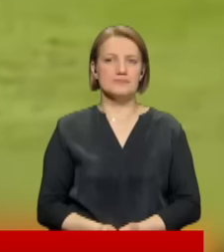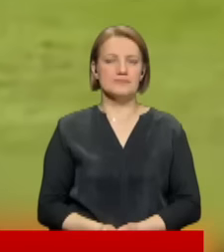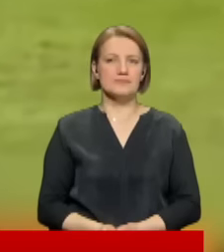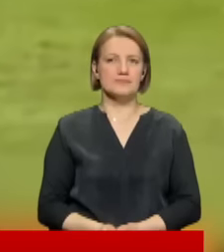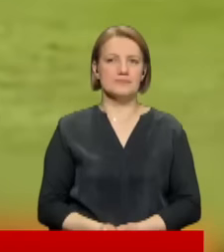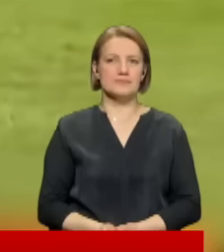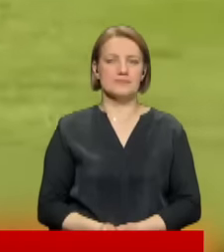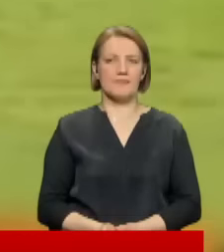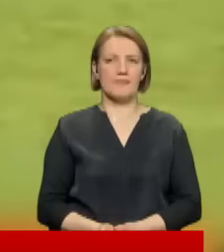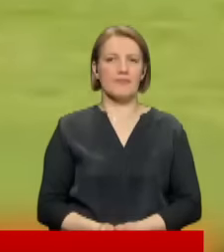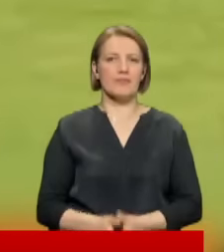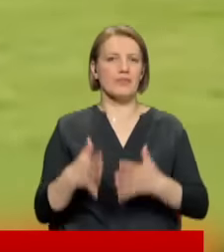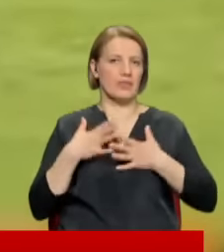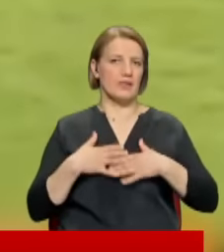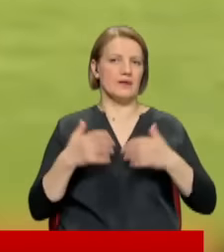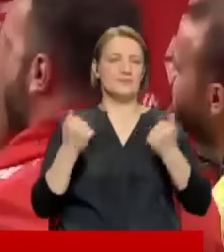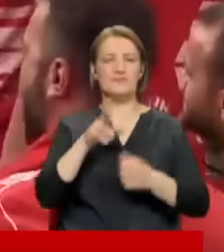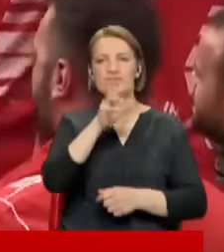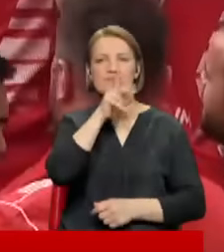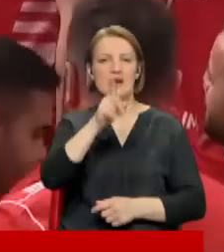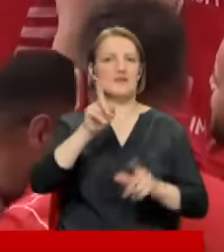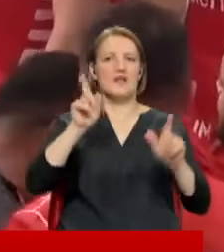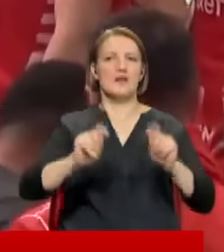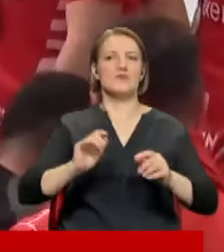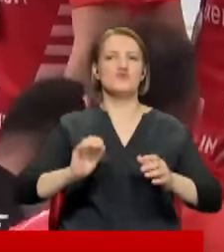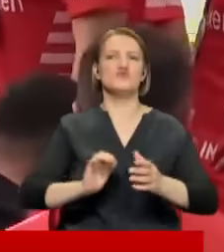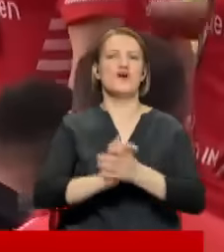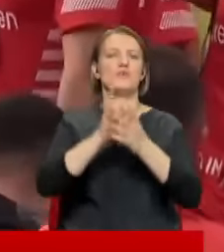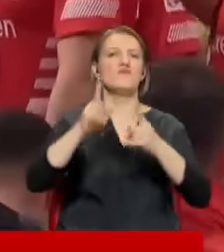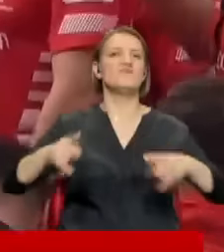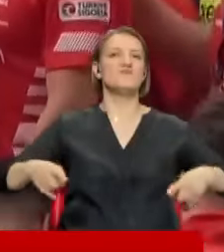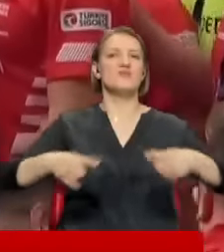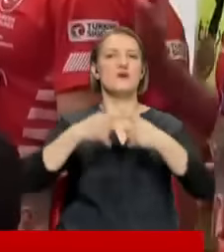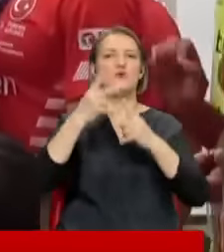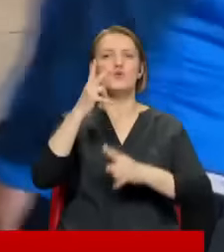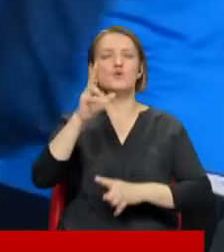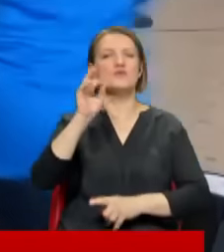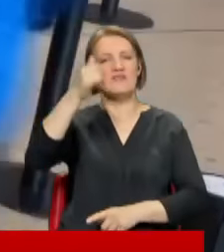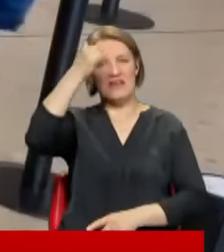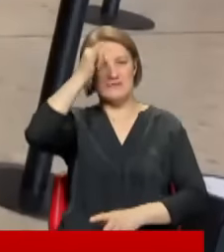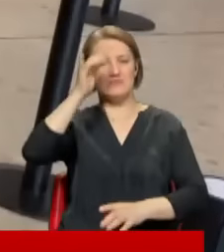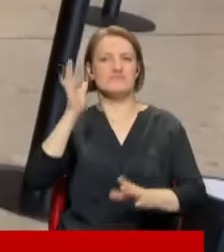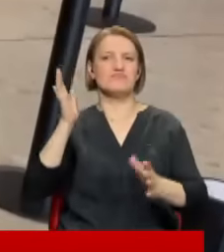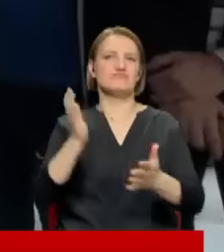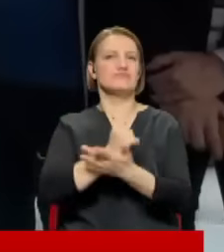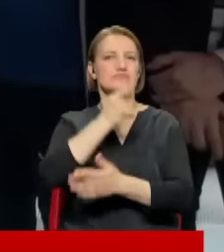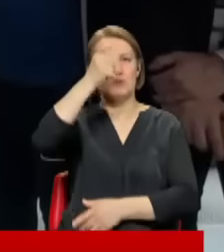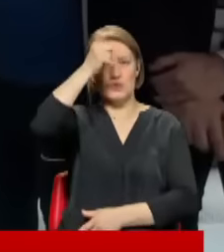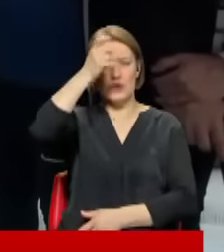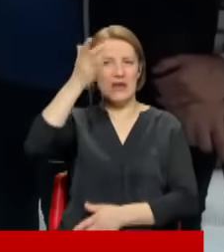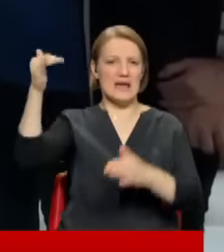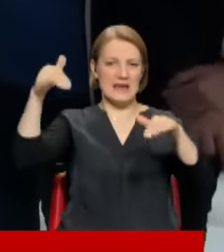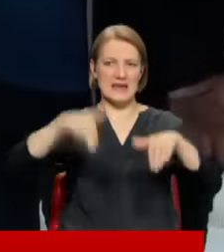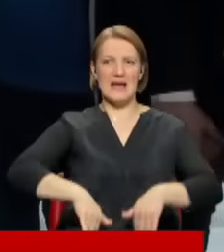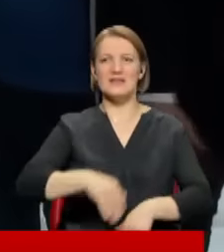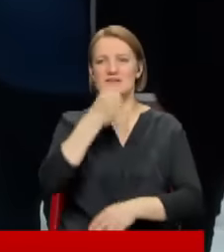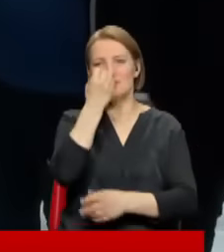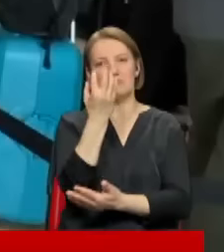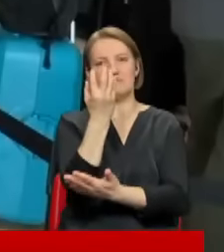Hayatlarınıza, yüreklerinize sağlık. Fransa'da düzenlenen şampiyonanın finalinde 3-0 İspanya'ya karşı zafer kazanan takım yurda döndü,